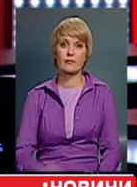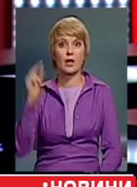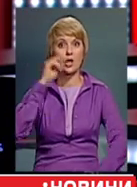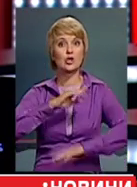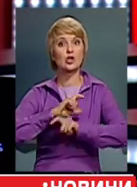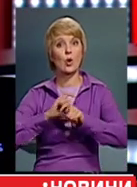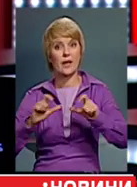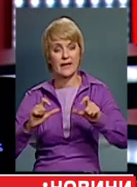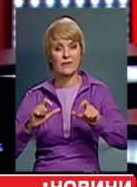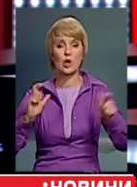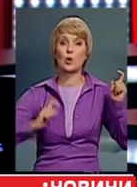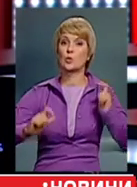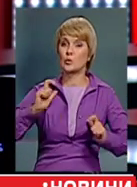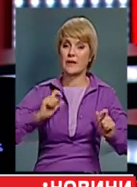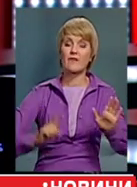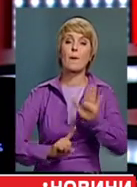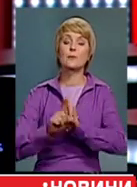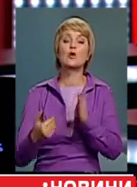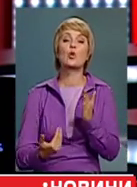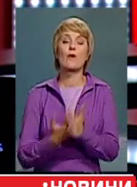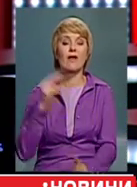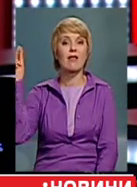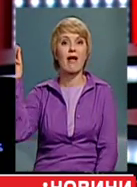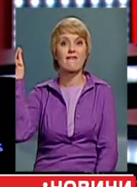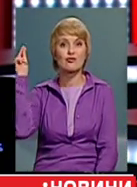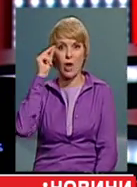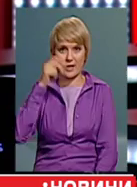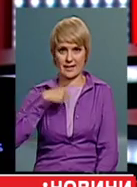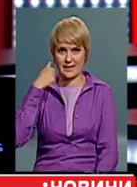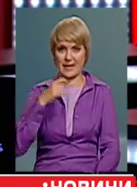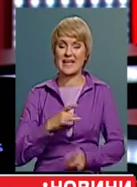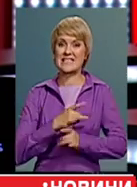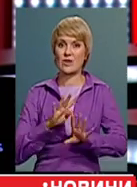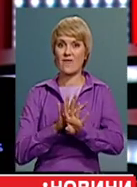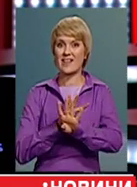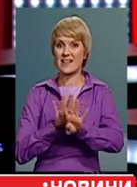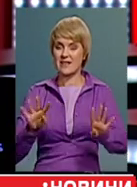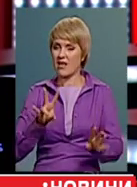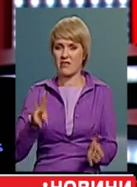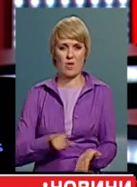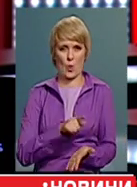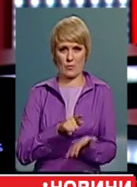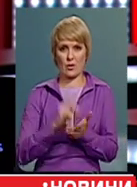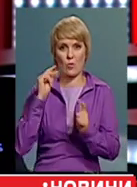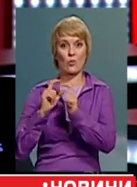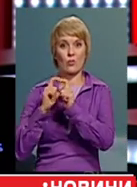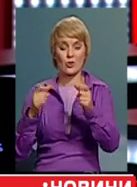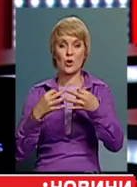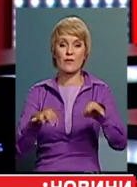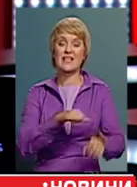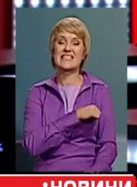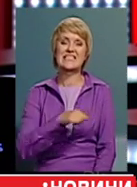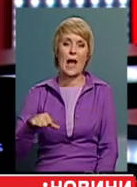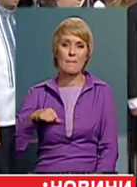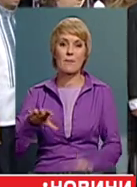А в школярів і студентів розпочався новий навчальний рік. Святкові лінійки не були обов'язковими. Навчальним закладам дозволили самим вибирати